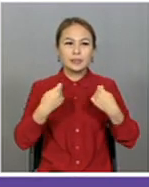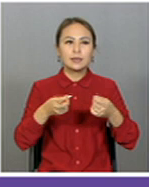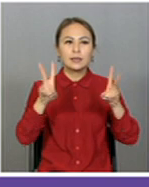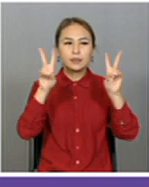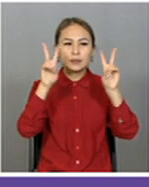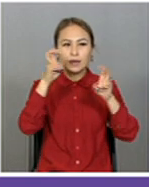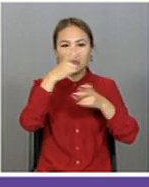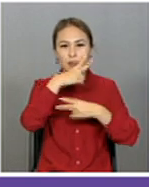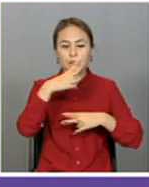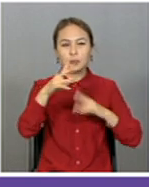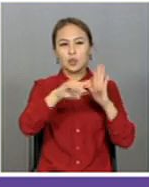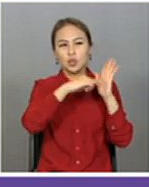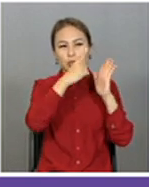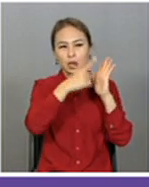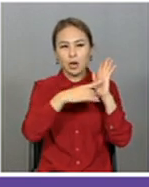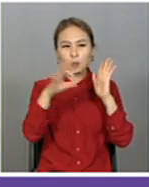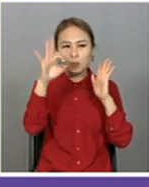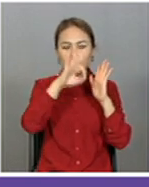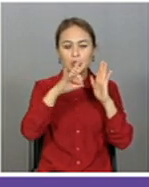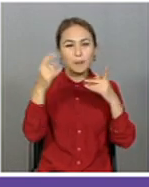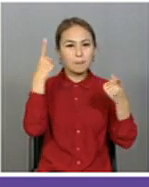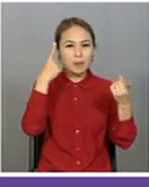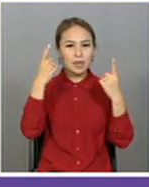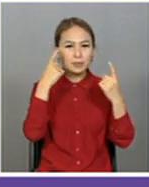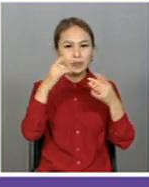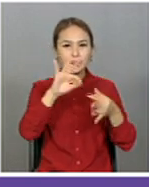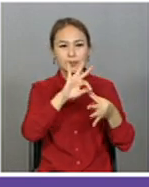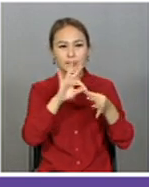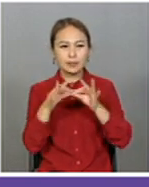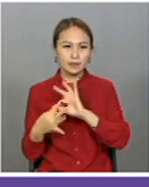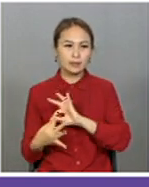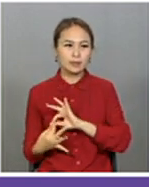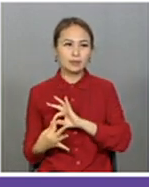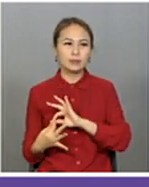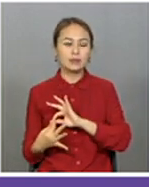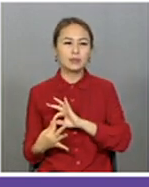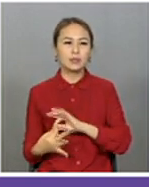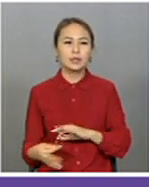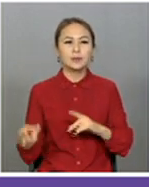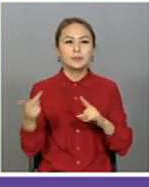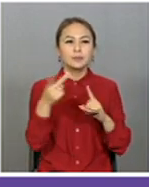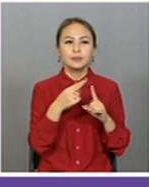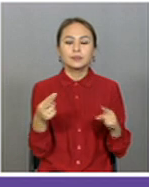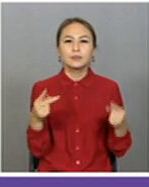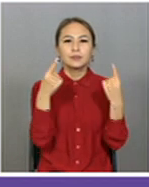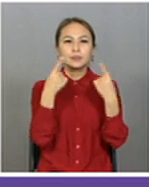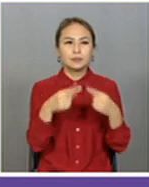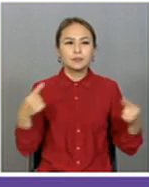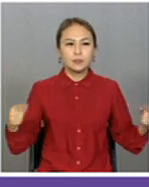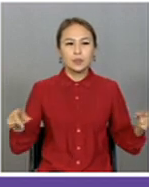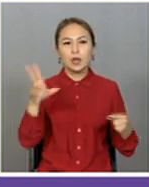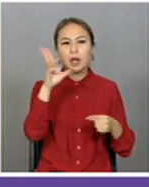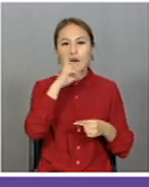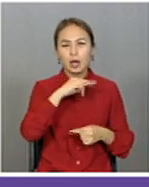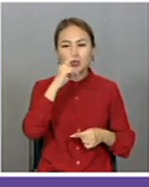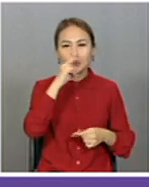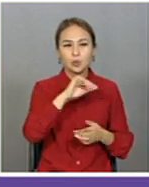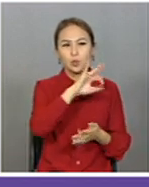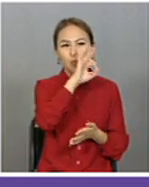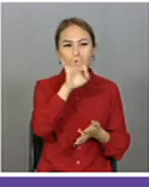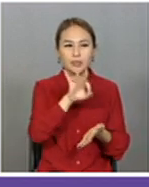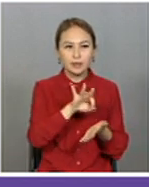Берілген тақырып сұрақ бойынша мәліметті іріктейсіңдер. сөйлем түрлерінің